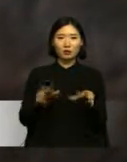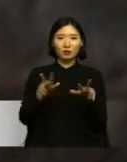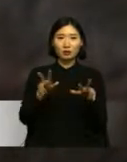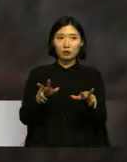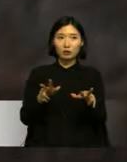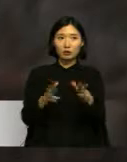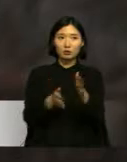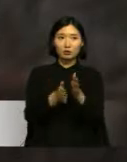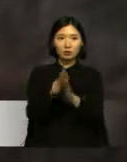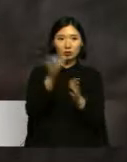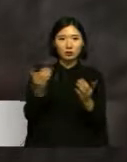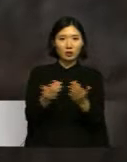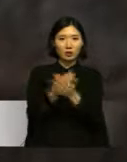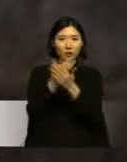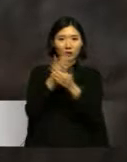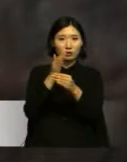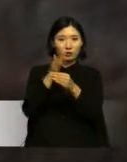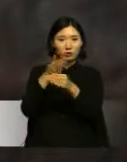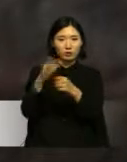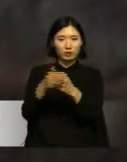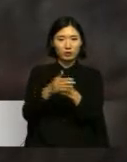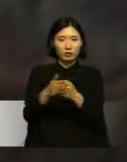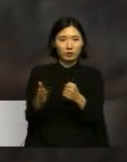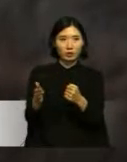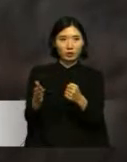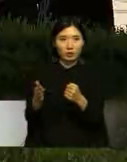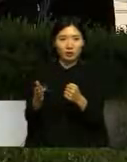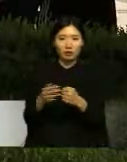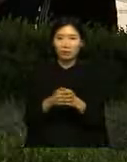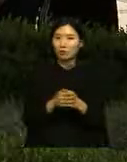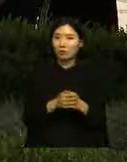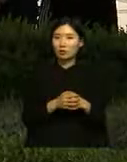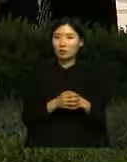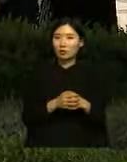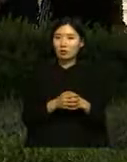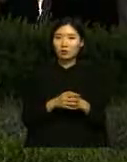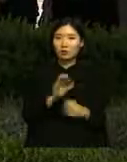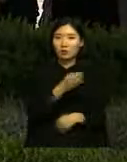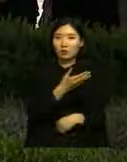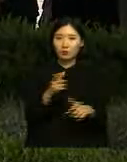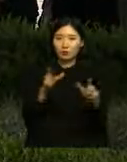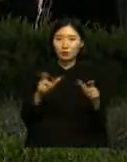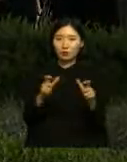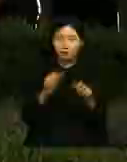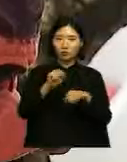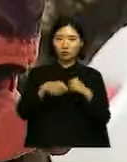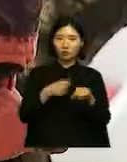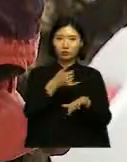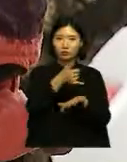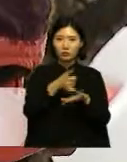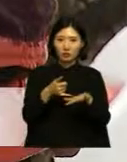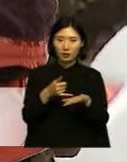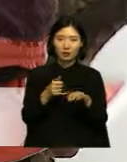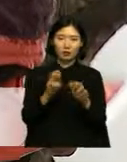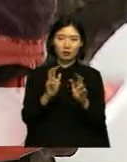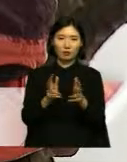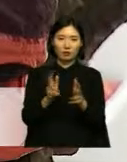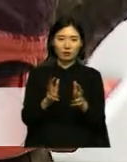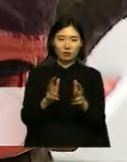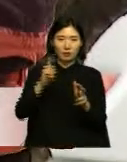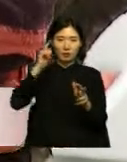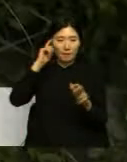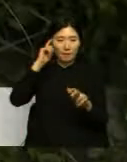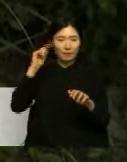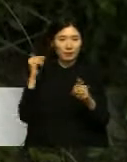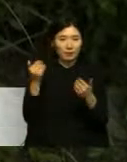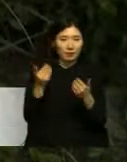도시화가 되어가는 추세이기 때문에 안 할 수가 없는 시장이었습니다. 양평군 축산업계는 촉각을 곤두세우고 조례 반대